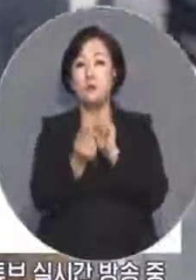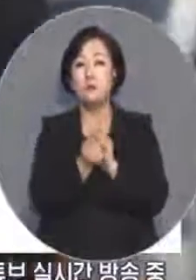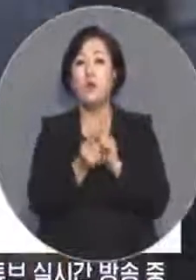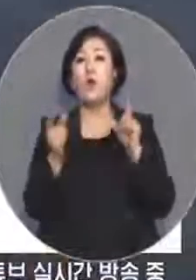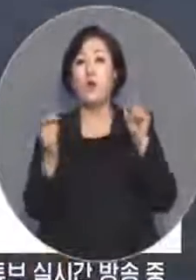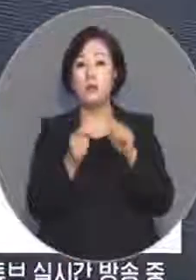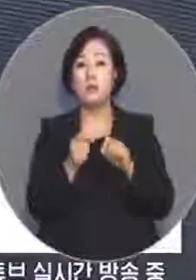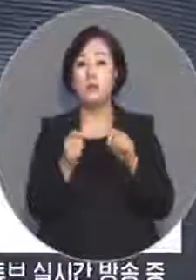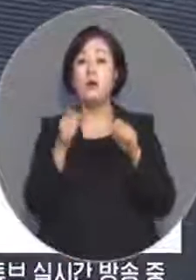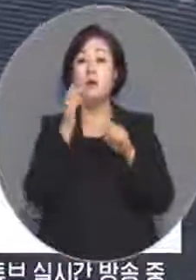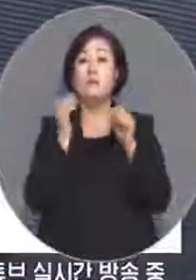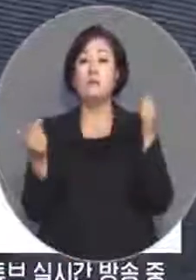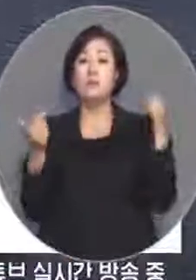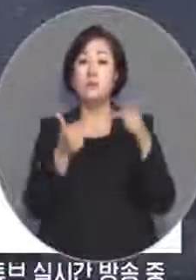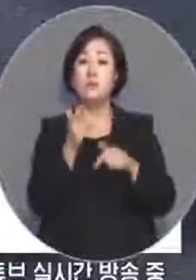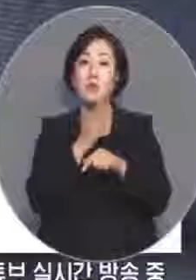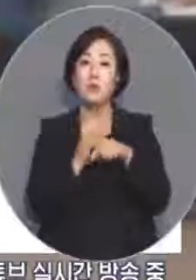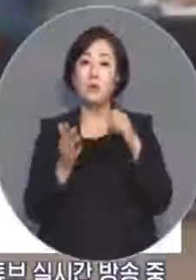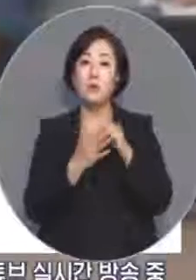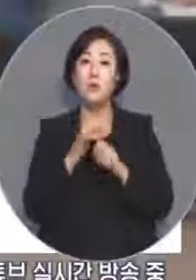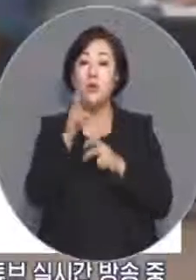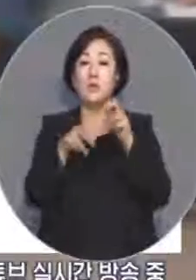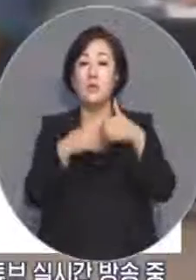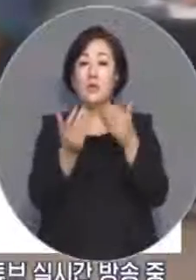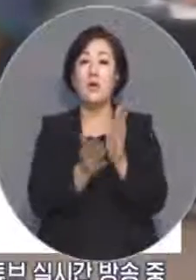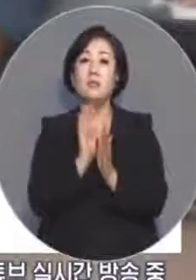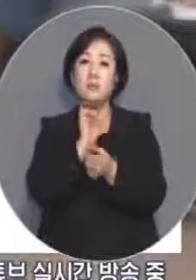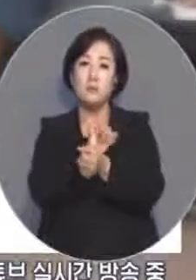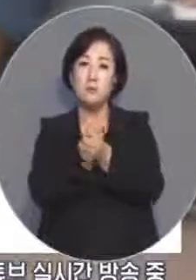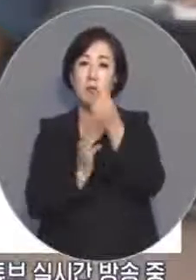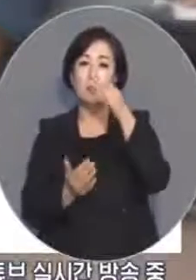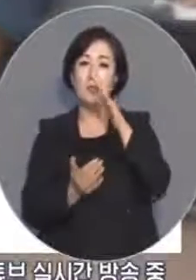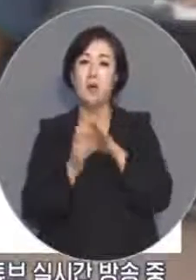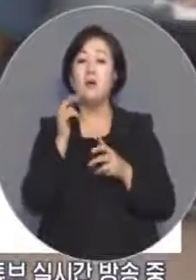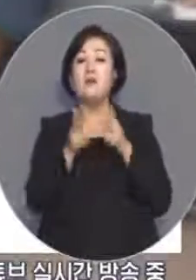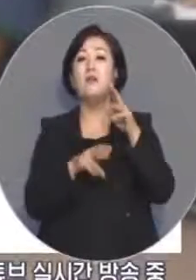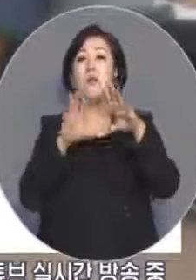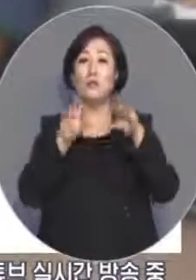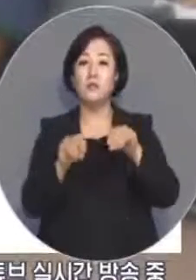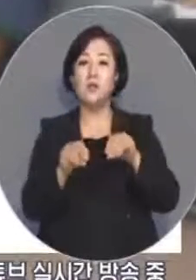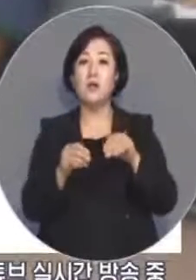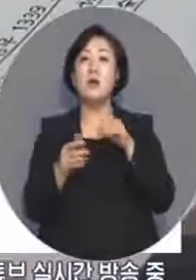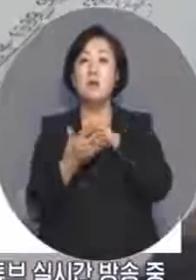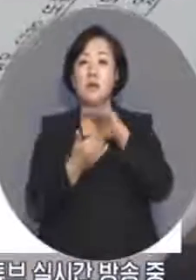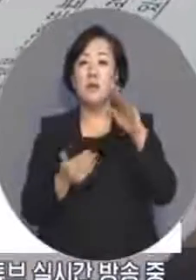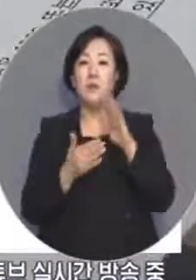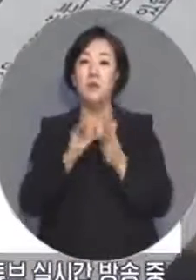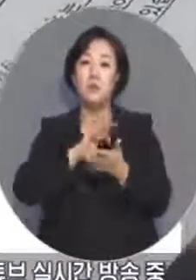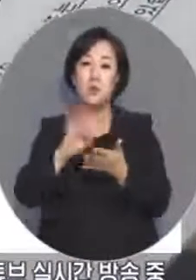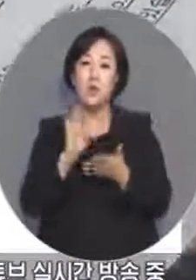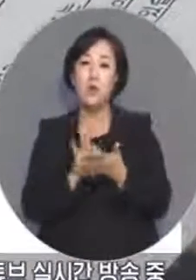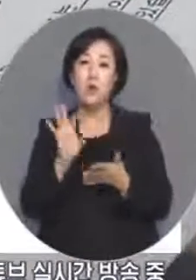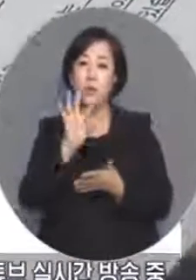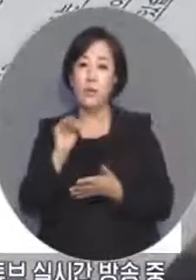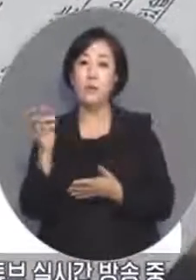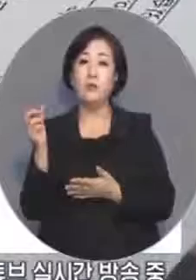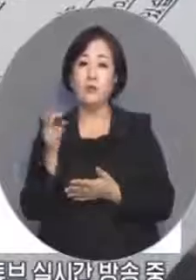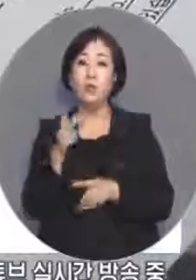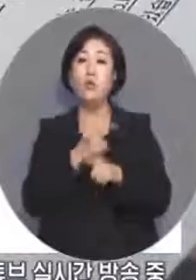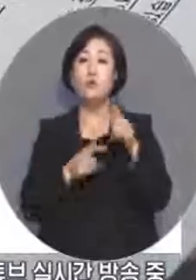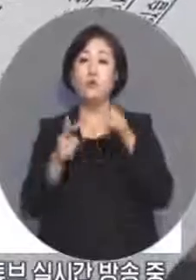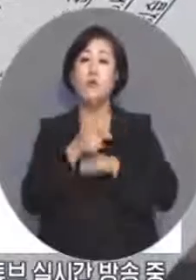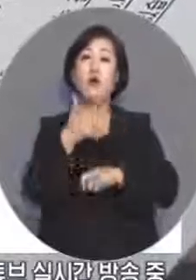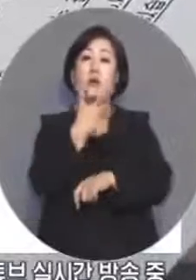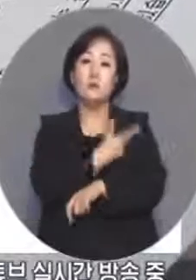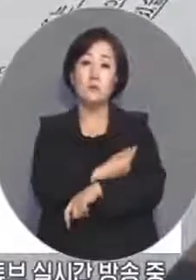있습니다 특히 산에 전파로 인한 조업 차질 예방을 위해 비용 부담에도 불구하고 추가접종 에